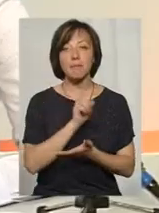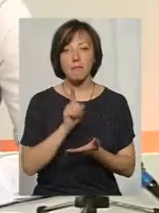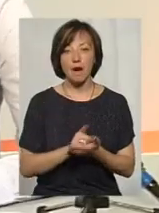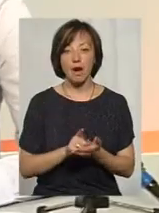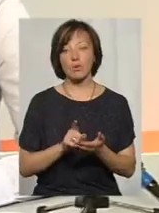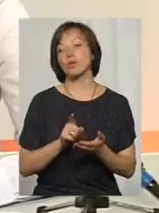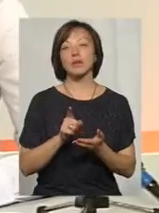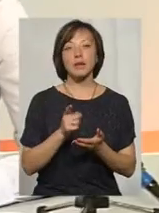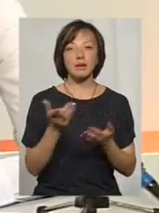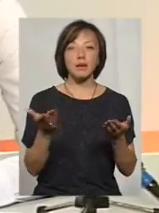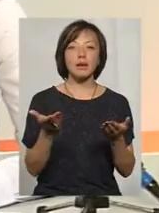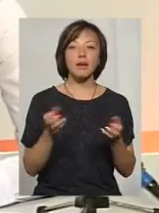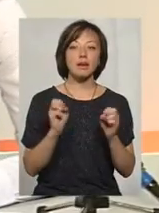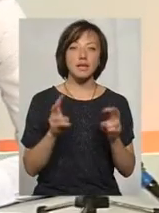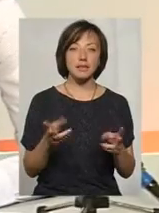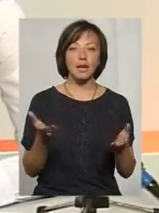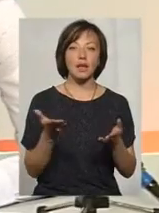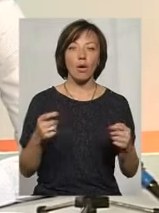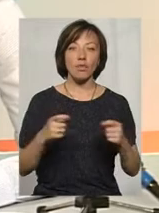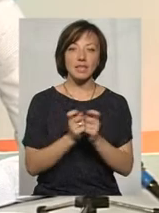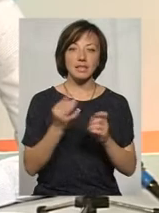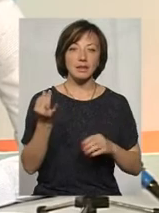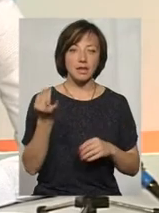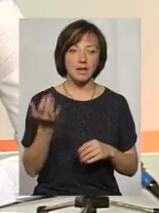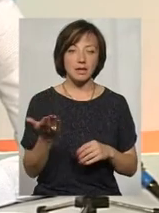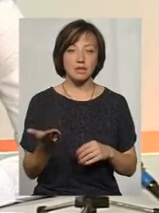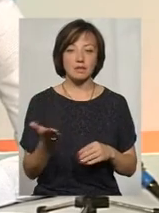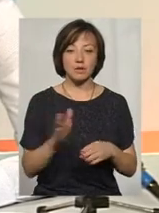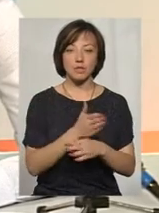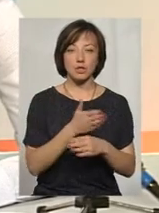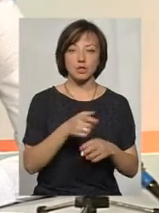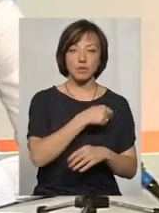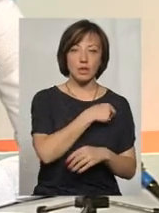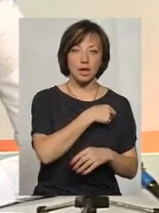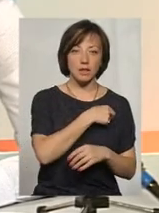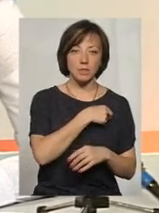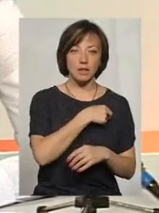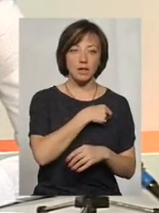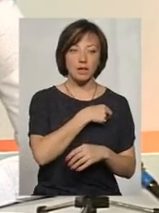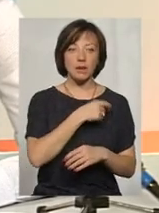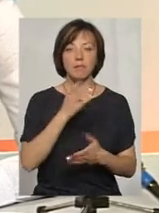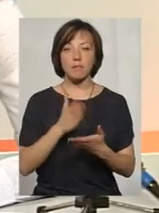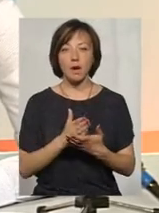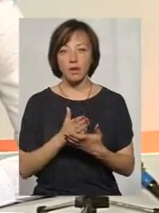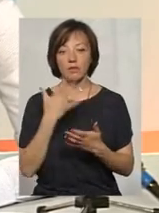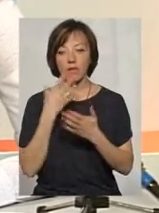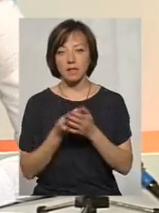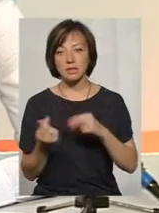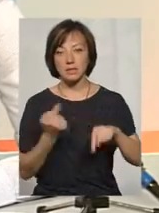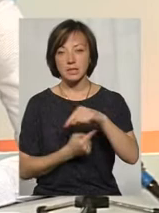дати оцінку, які ж є ризики, які є конфлікти інтересів між депутатами, які мають власний